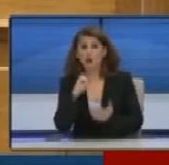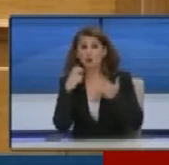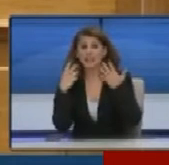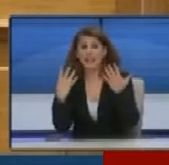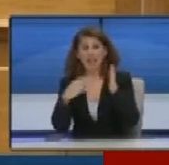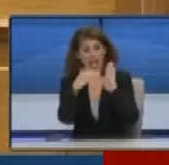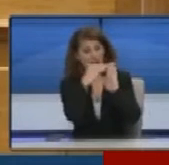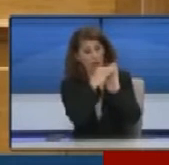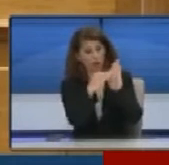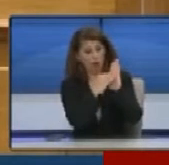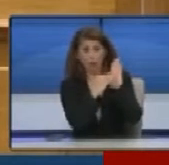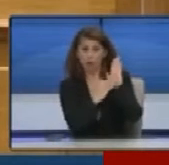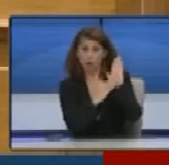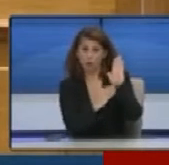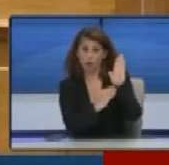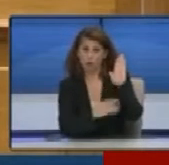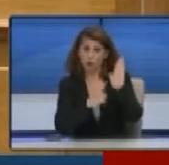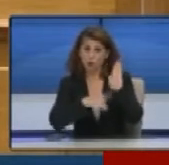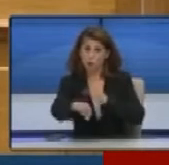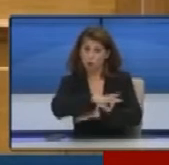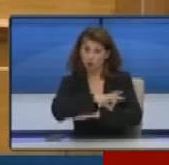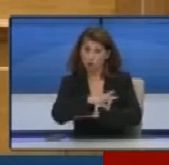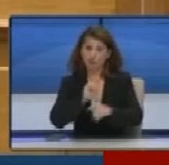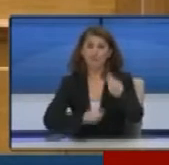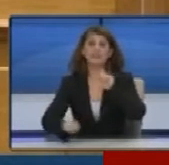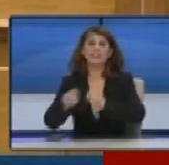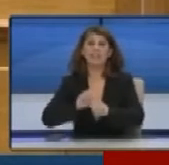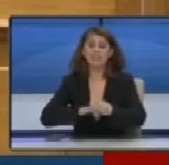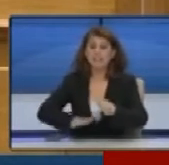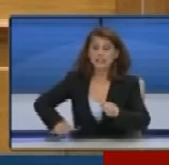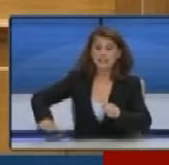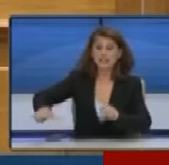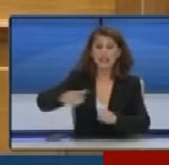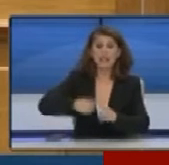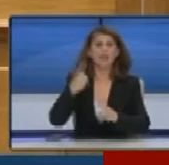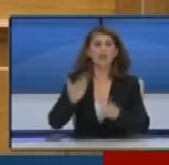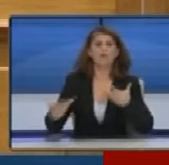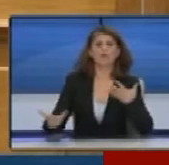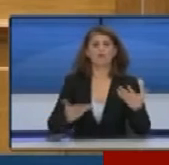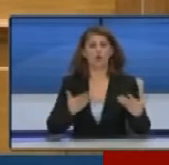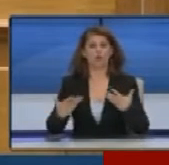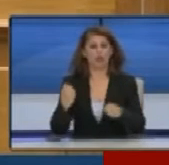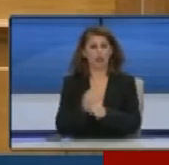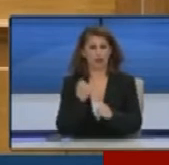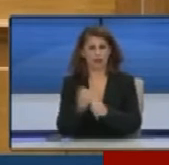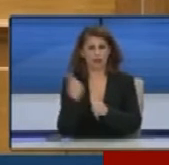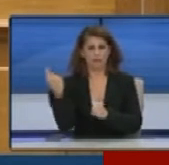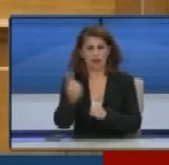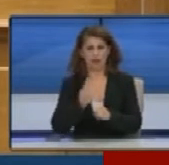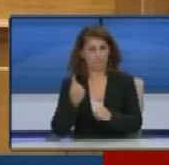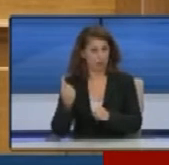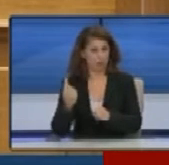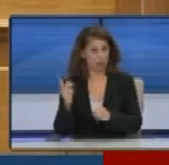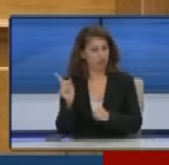129 άρθρα του, το νομοσχέδιο οικοδομεί στην πατρίδα μας πια ένα σύγχρονο εργασιακό περιβάλλον. Δεν